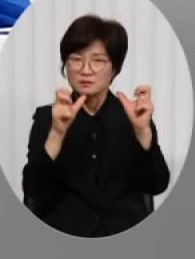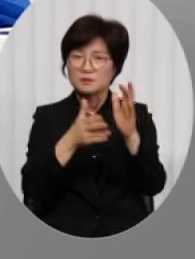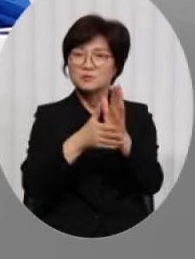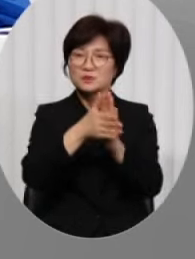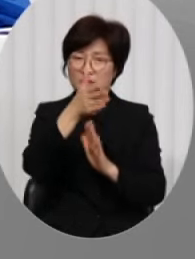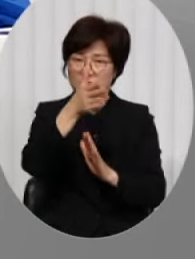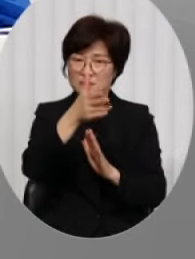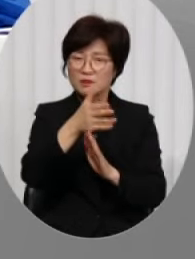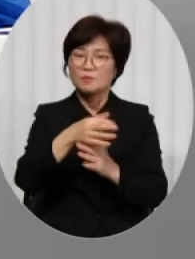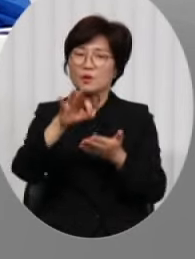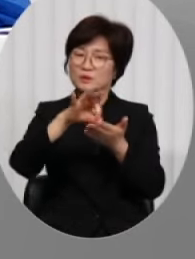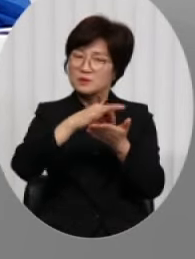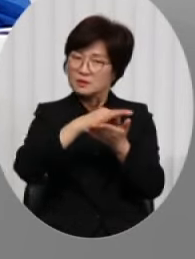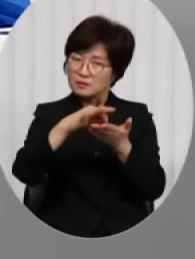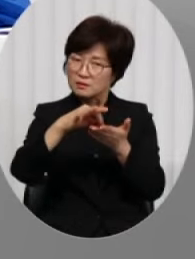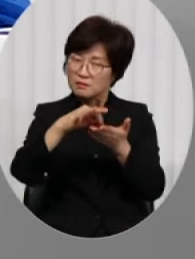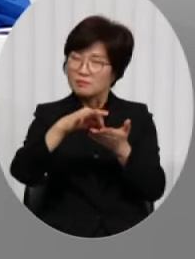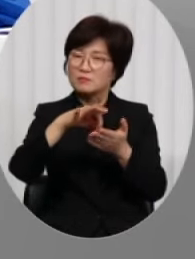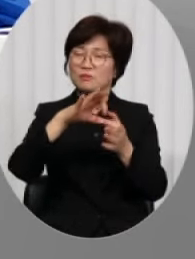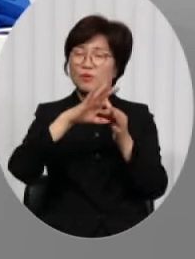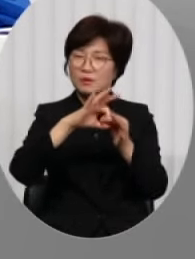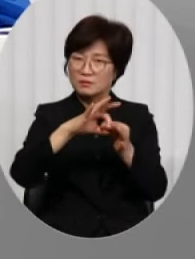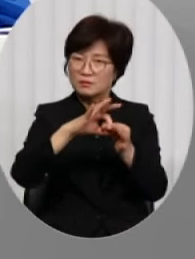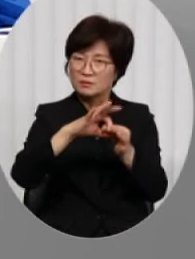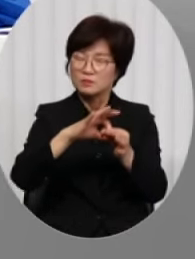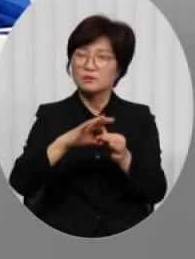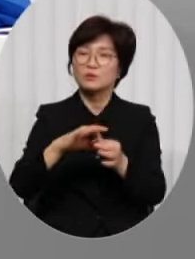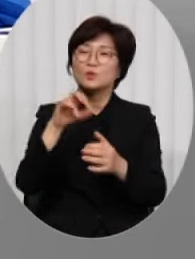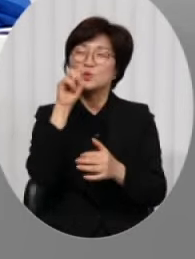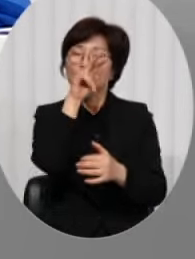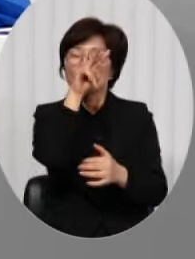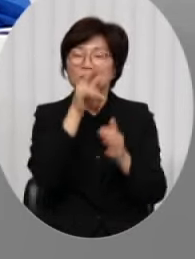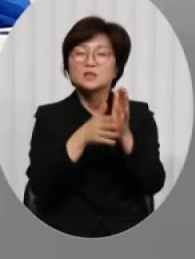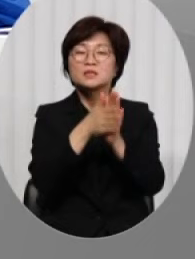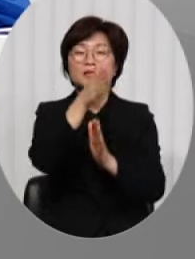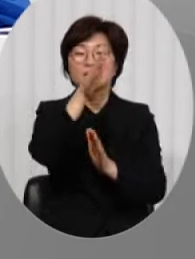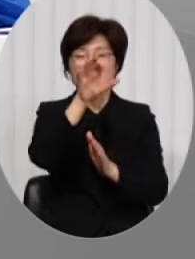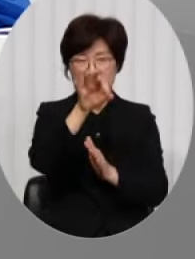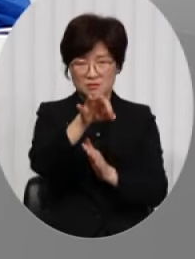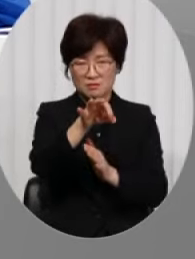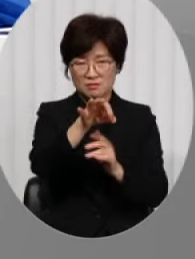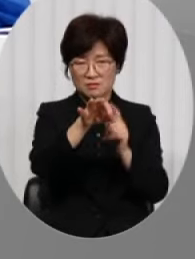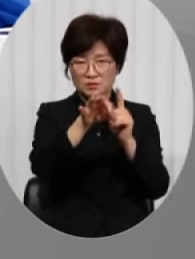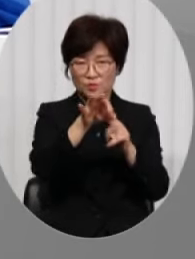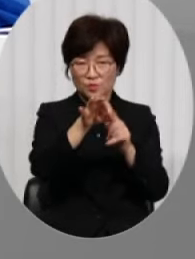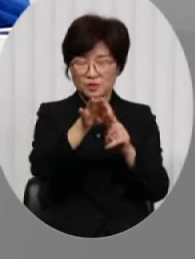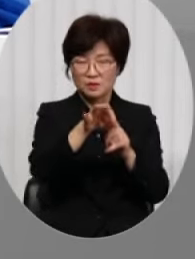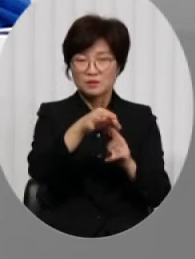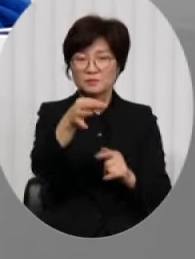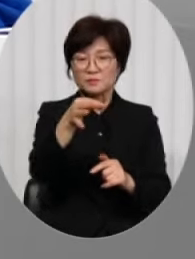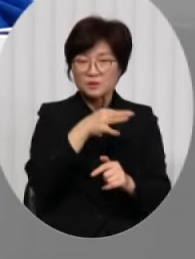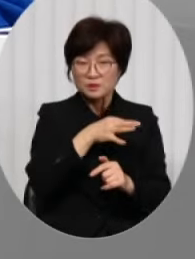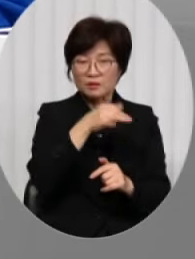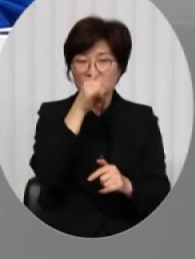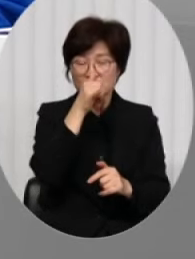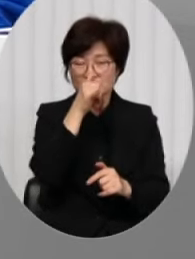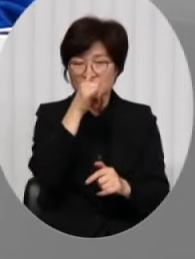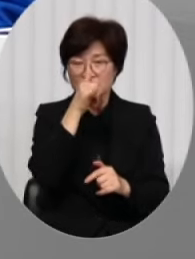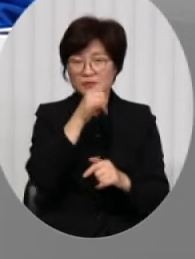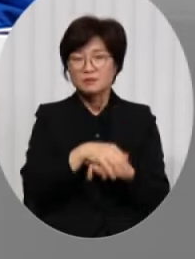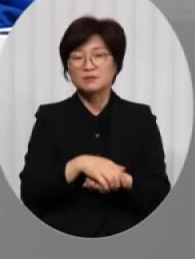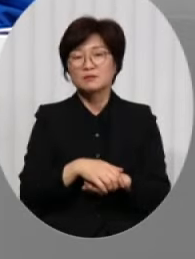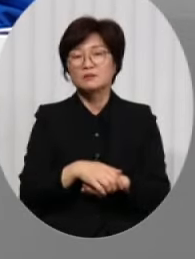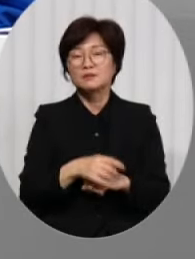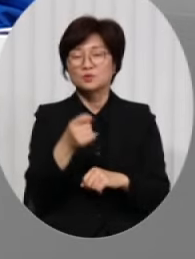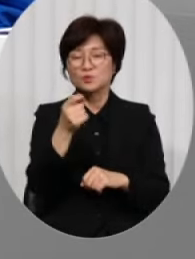나오는 재정과 어떤 용인시라든지 좀 대형 자치구에서 나오는 이런 부분들에 대해서